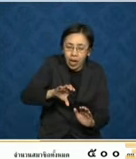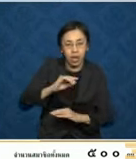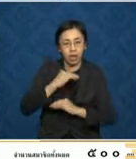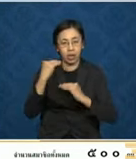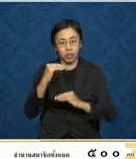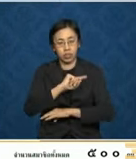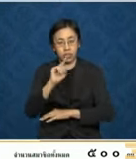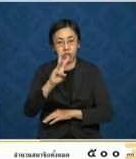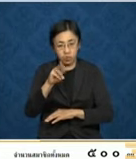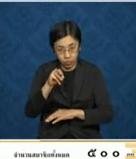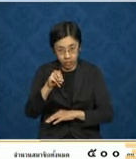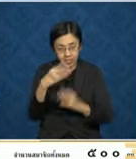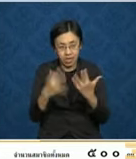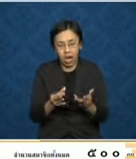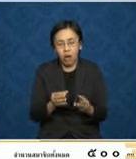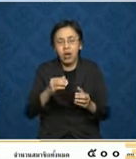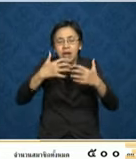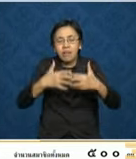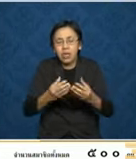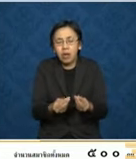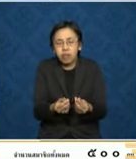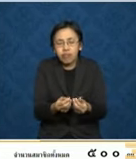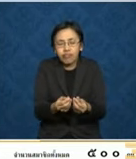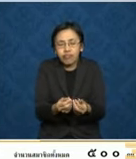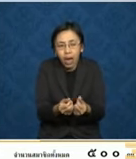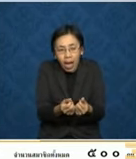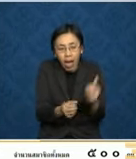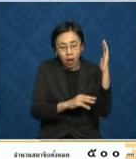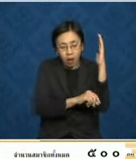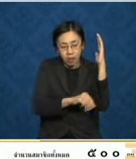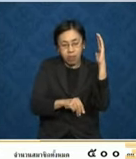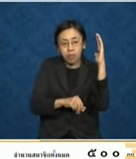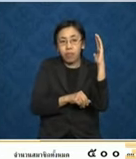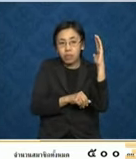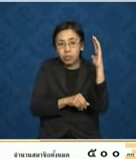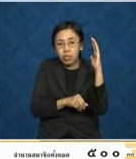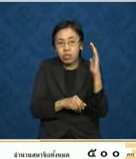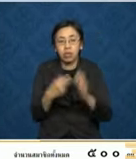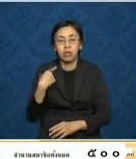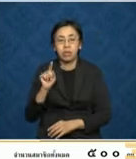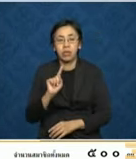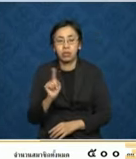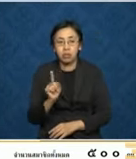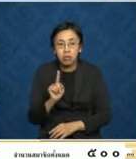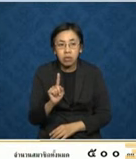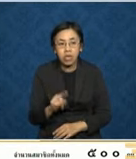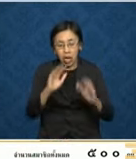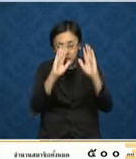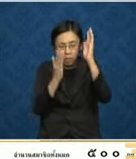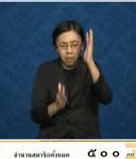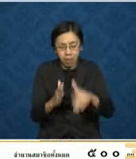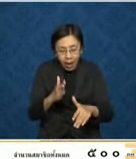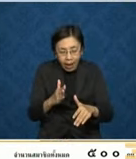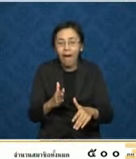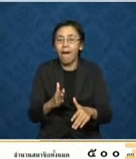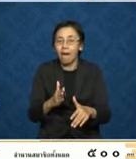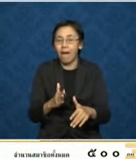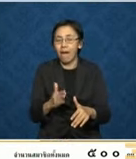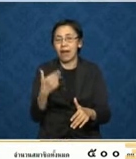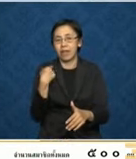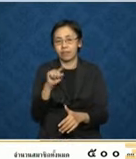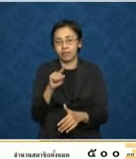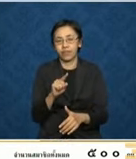ก็นำไปบดค่ะพอนำไปบดก็จะได้เป็นปุ๋ยหมักจากใบยางนาถือว่าเป็นการสร้างมูลค่าให้กับกองใบไม้นะคะนอกจากนี้เนี่ยชาวบ้าน